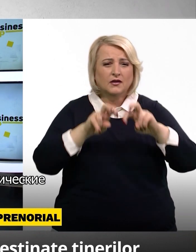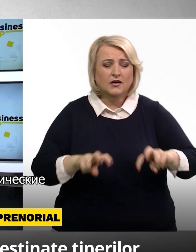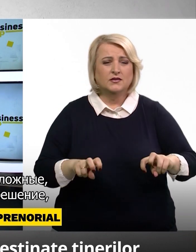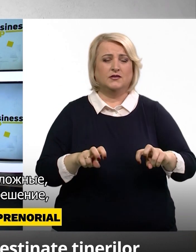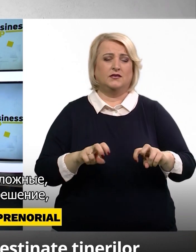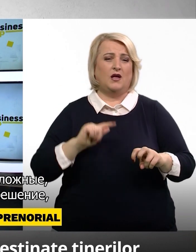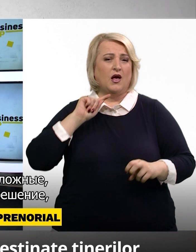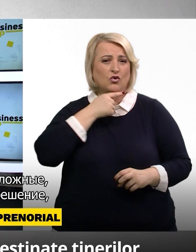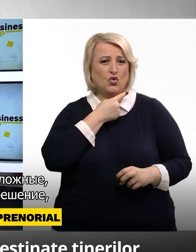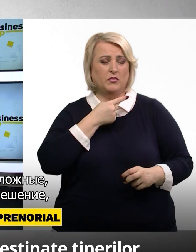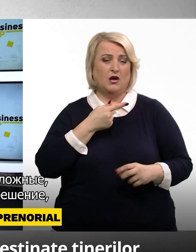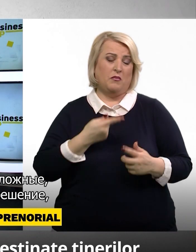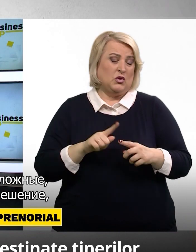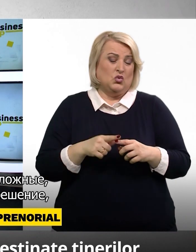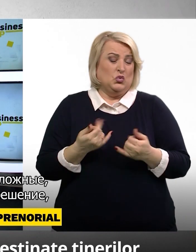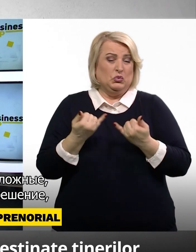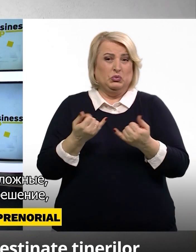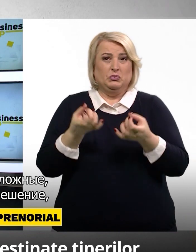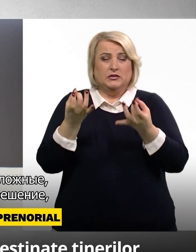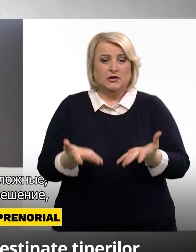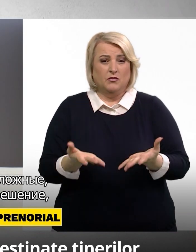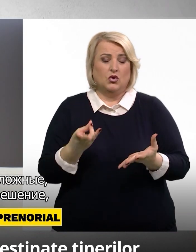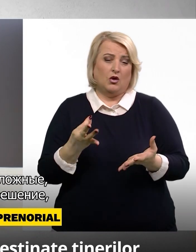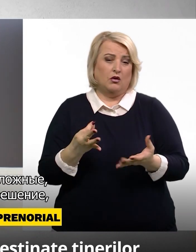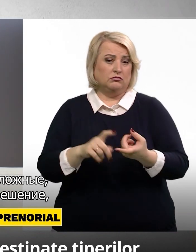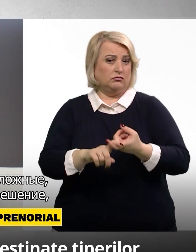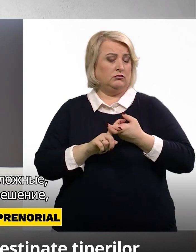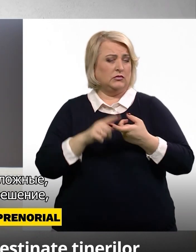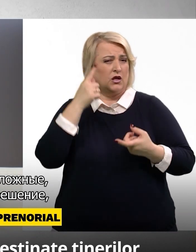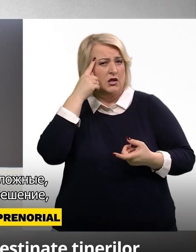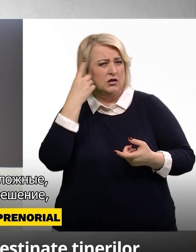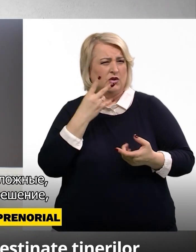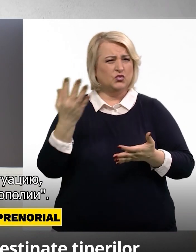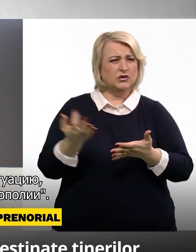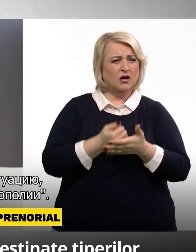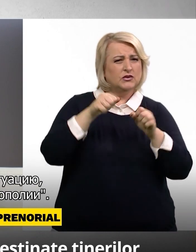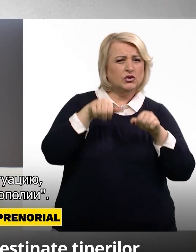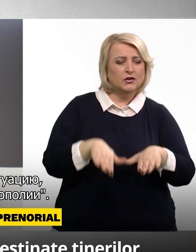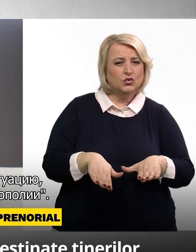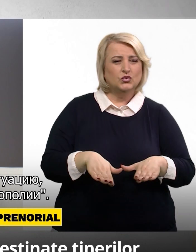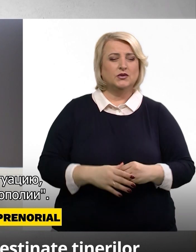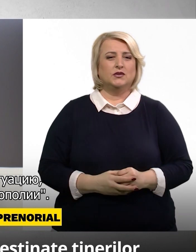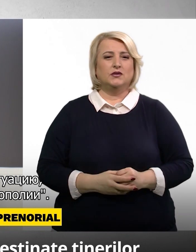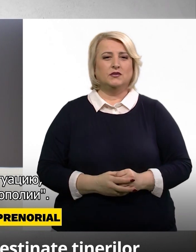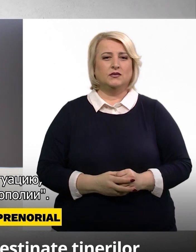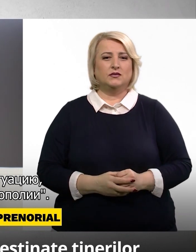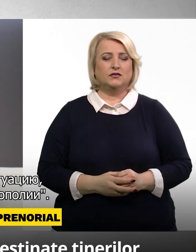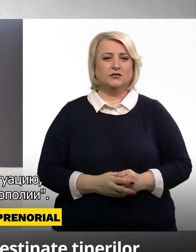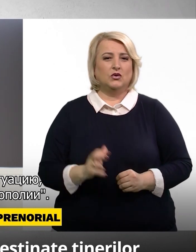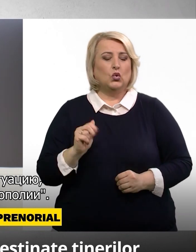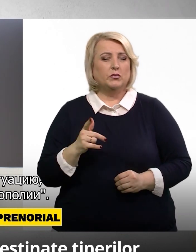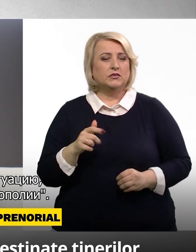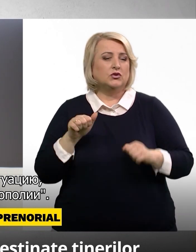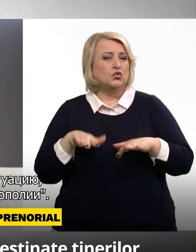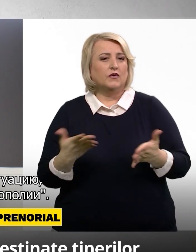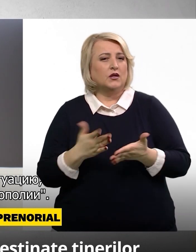economică pentru niște lucruri simple, dar pe ei pune pe gânduri. Ei trebuie să găsească soluții soluții cum să rezolve